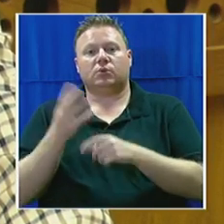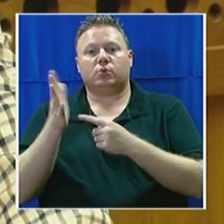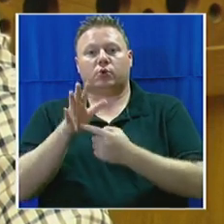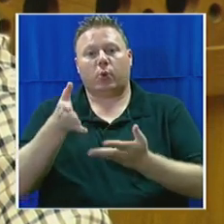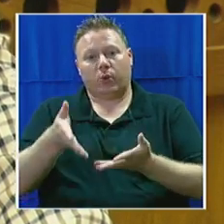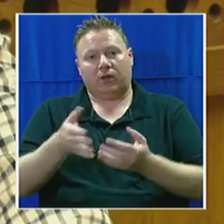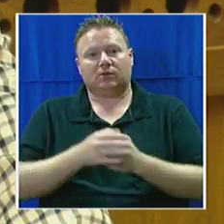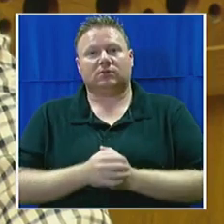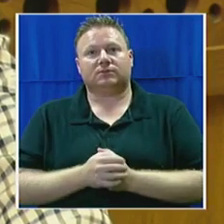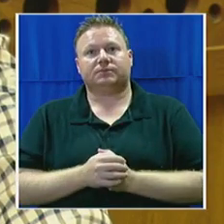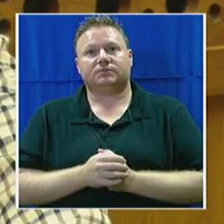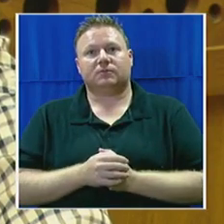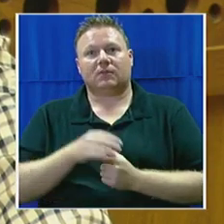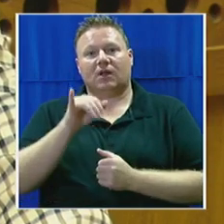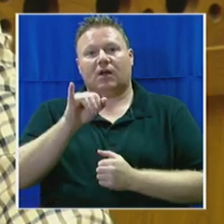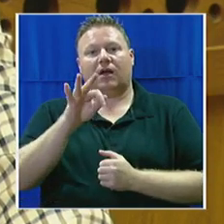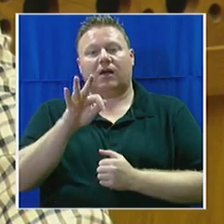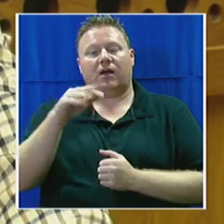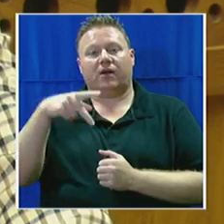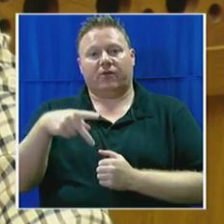i-IFP seloku kwathi inhlo